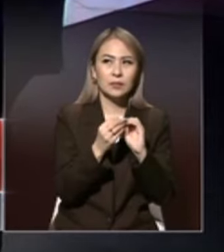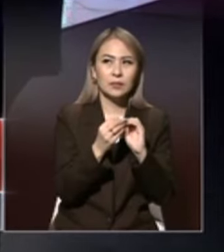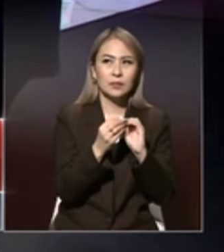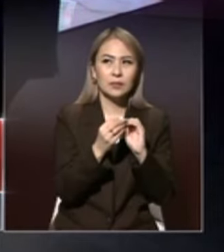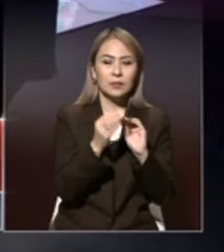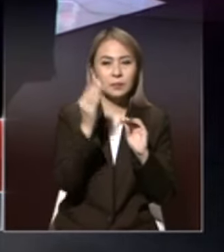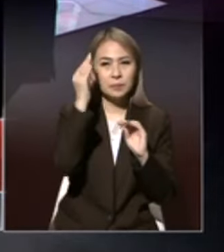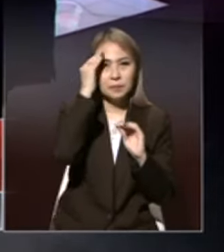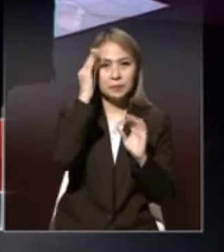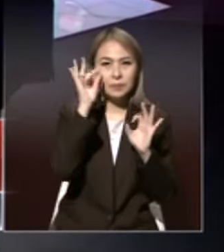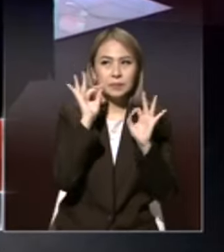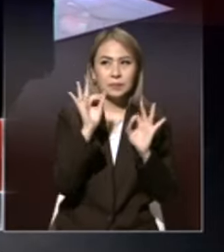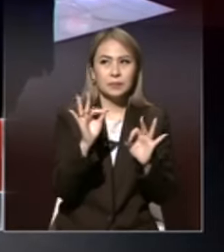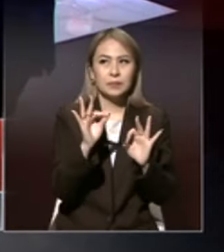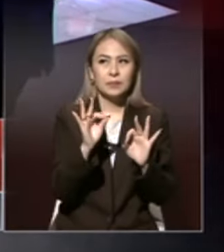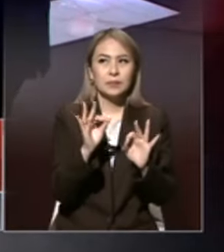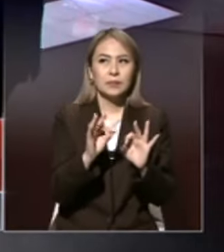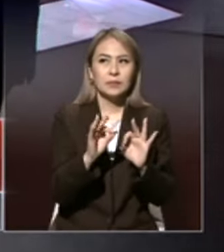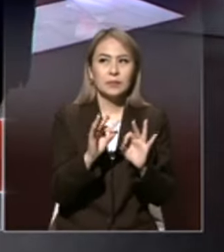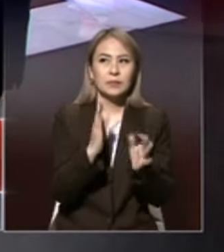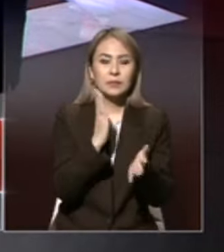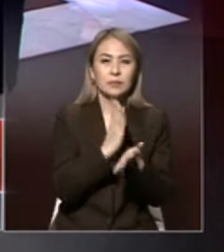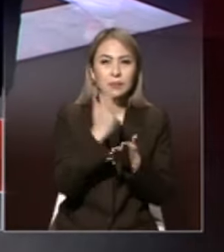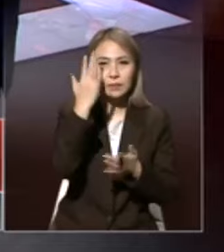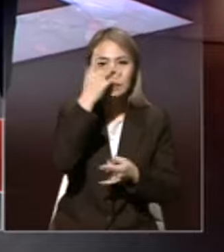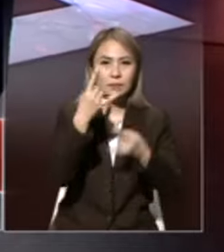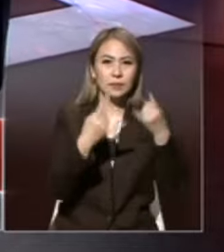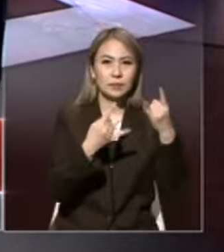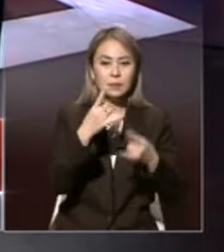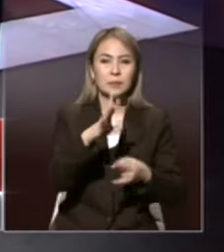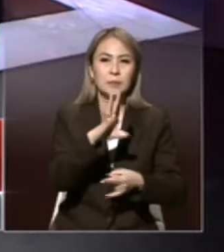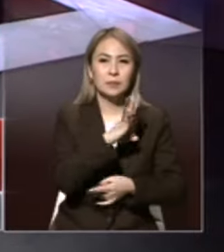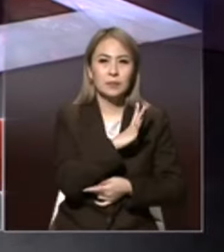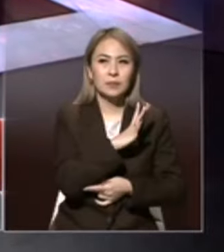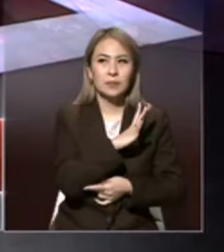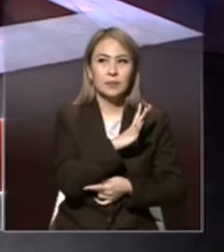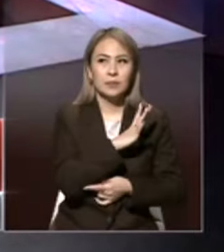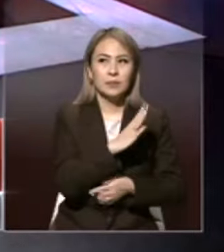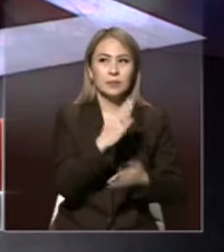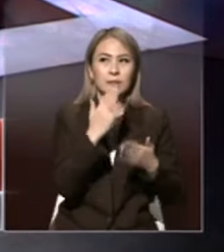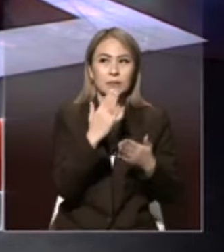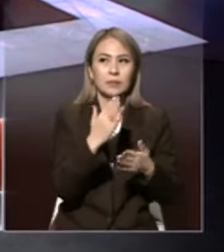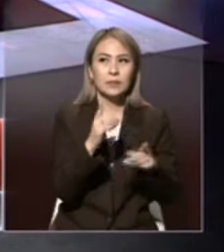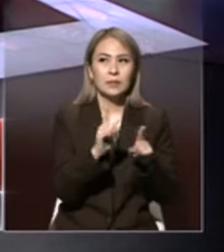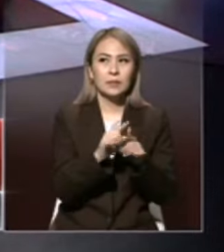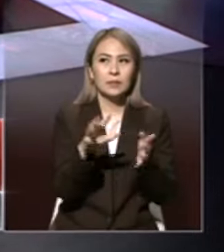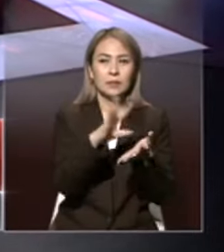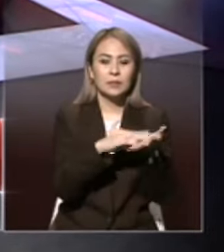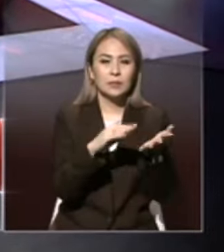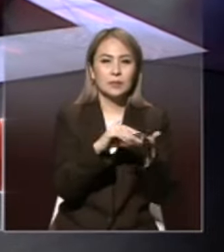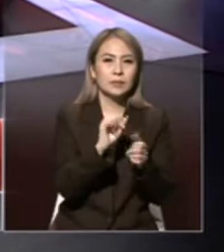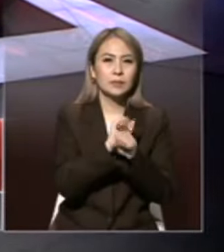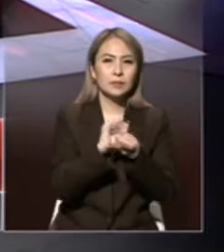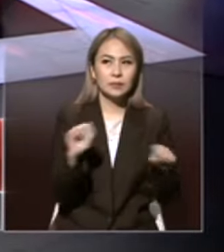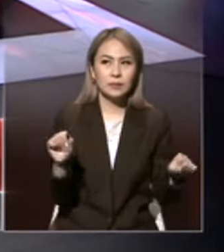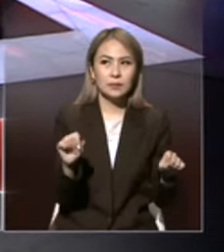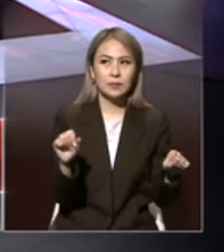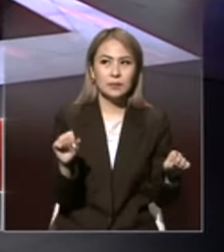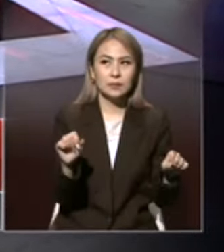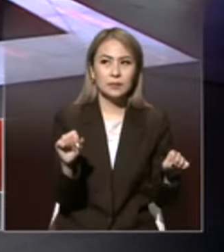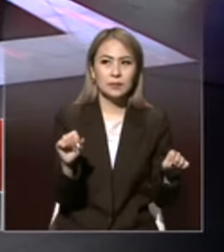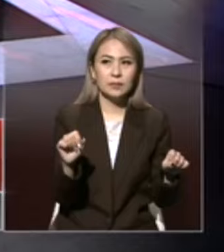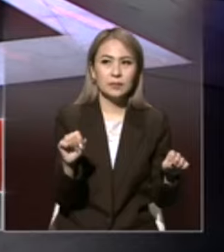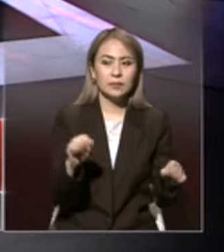дұрыс деп айтуымыз керек. Ондай өкінішке қарай телесериалдардың бірі болған эфирде. Және бұндай қателіктерді біз қайталамауымыз керек деп ойлаймын. Жоқ,